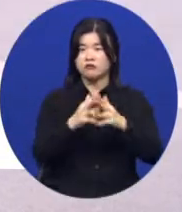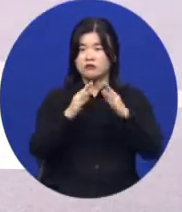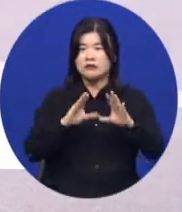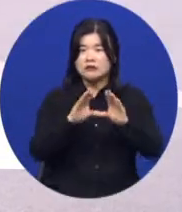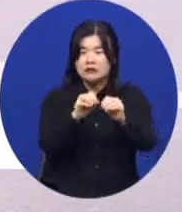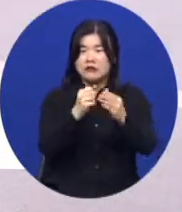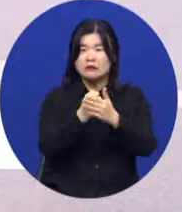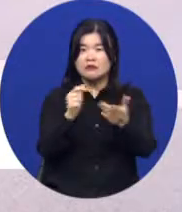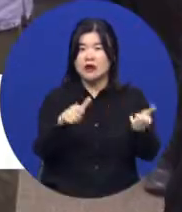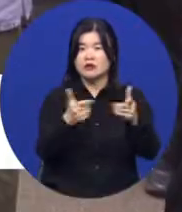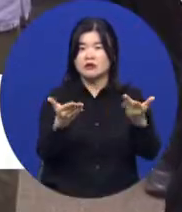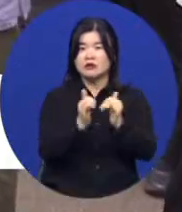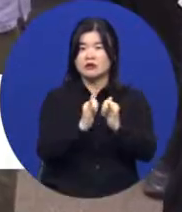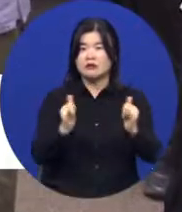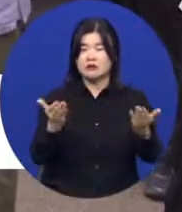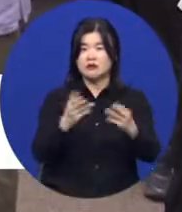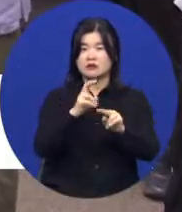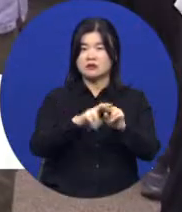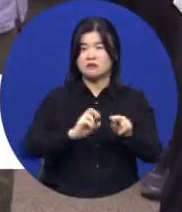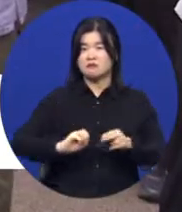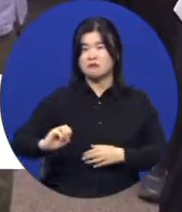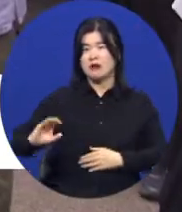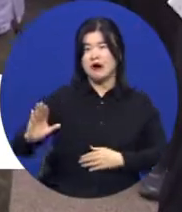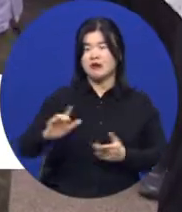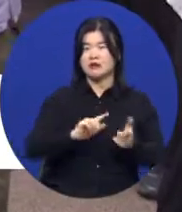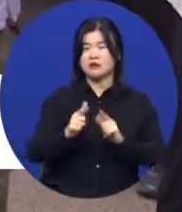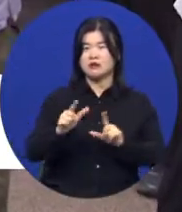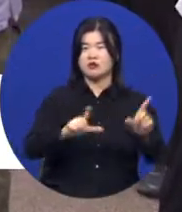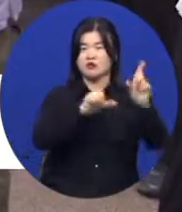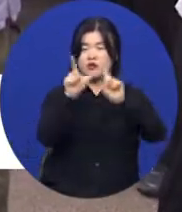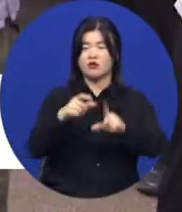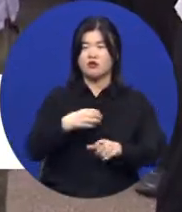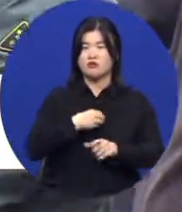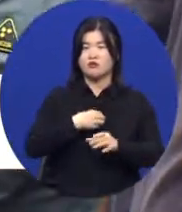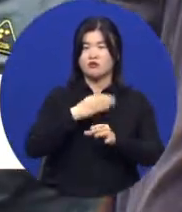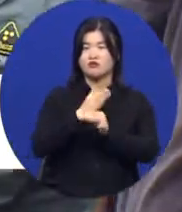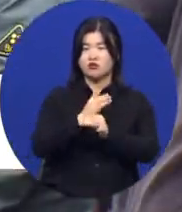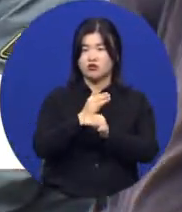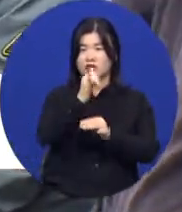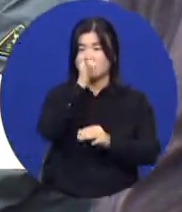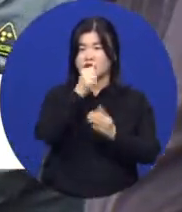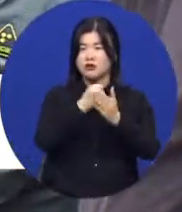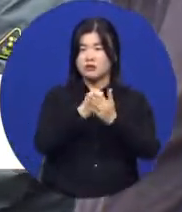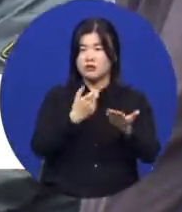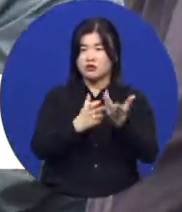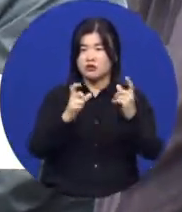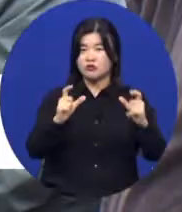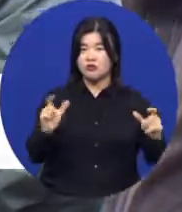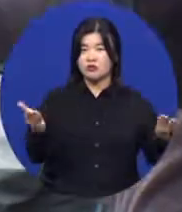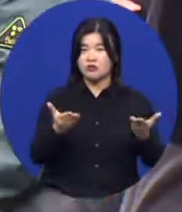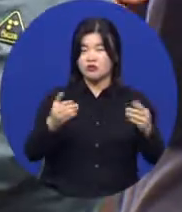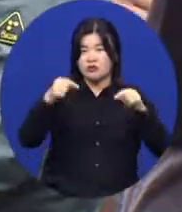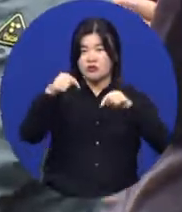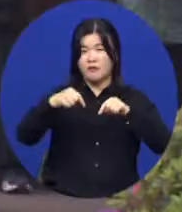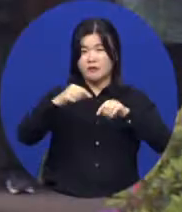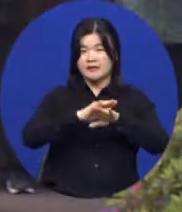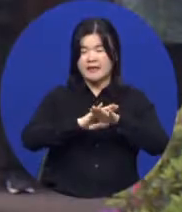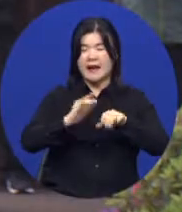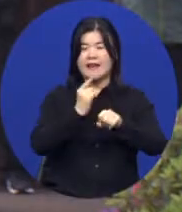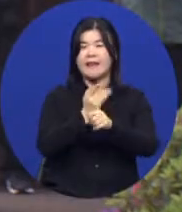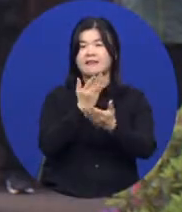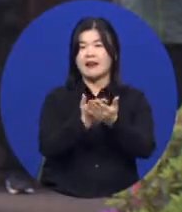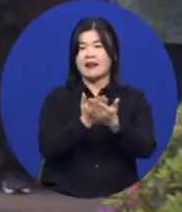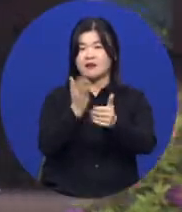마비되면서 일용직 노동자들이 일자리를 잃는 등 생계 위기에 몰리고 있다며 제주도가 노사 협상 중재에